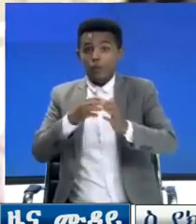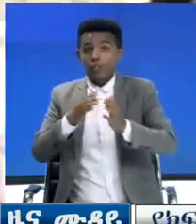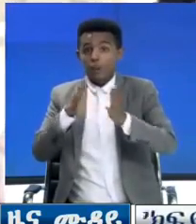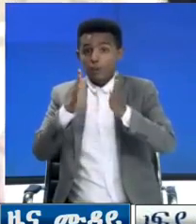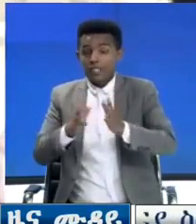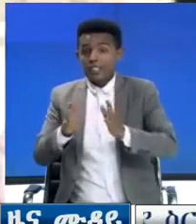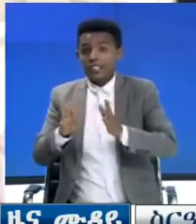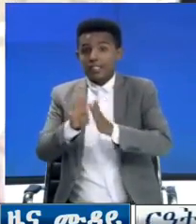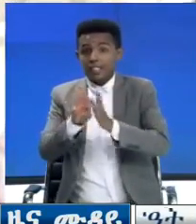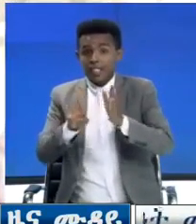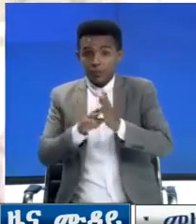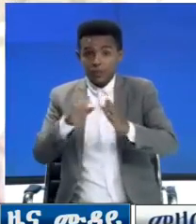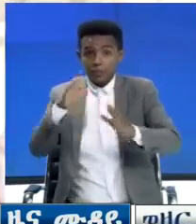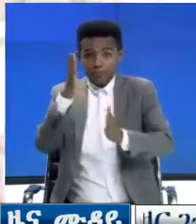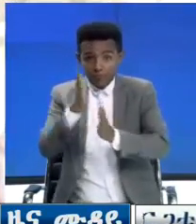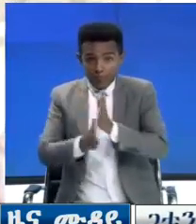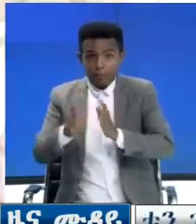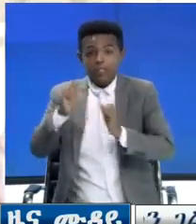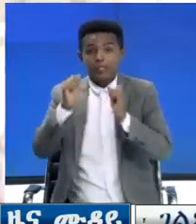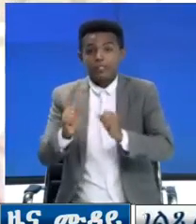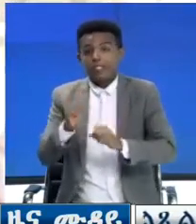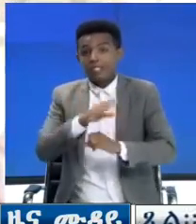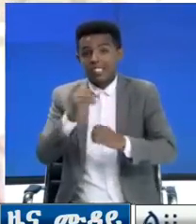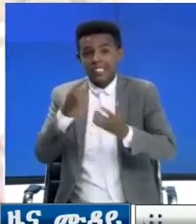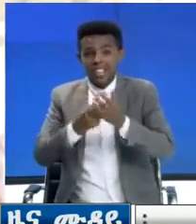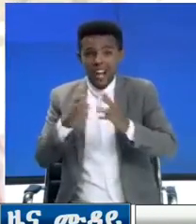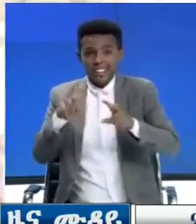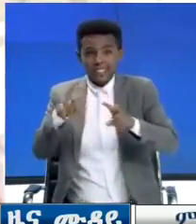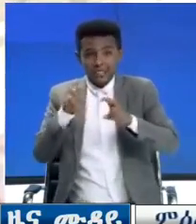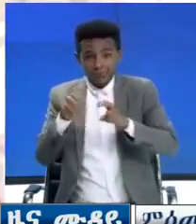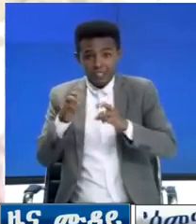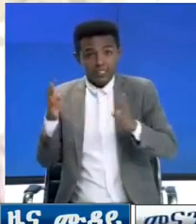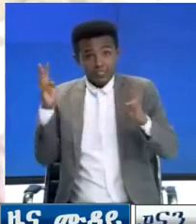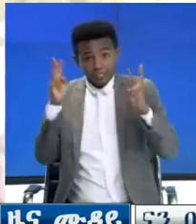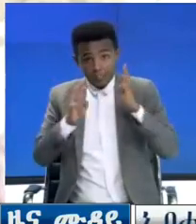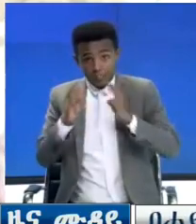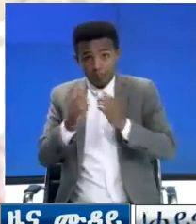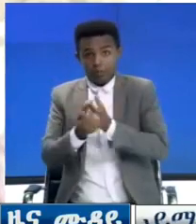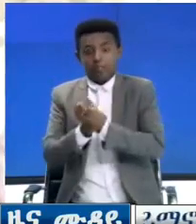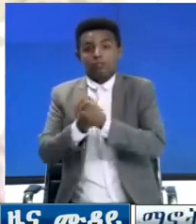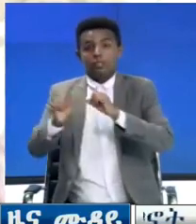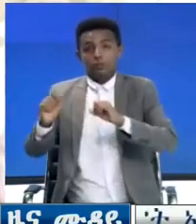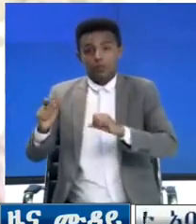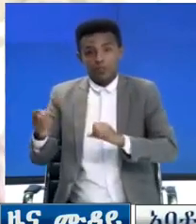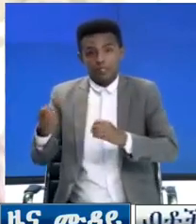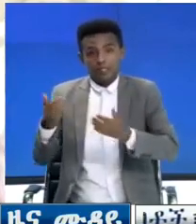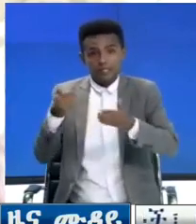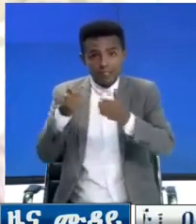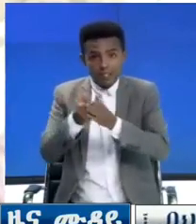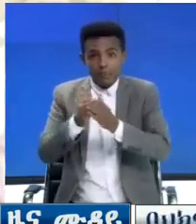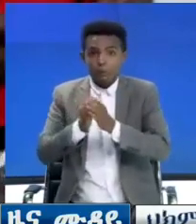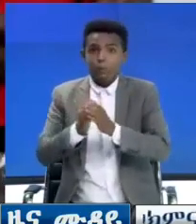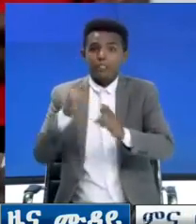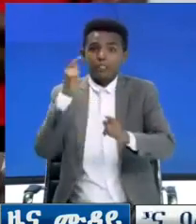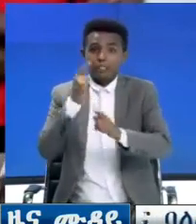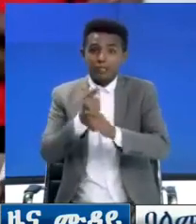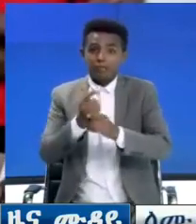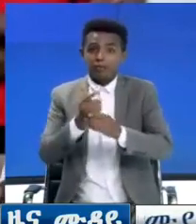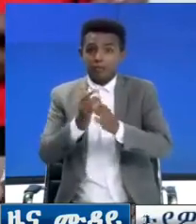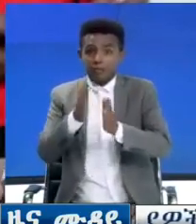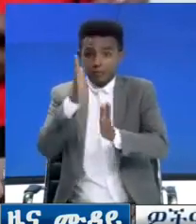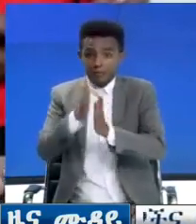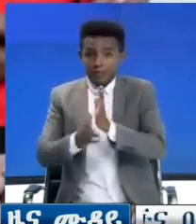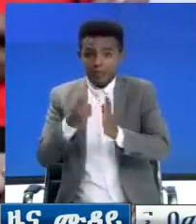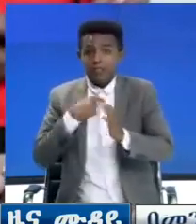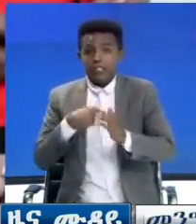መከወን እንደሚችልና ይህ አስከፊ ወረርሽኝ እስኪያልፍ ድረስ በእምነቱ አባቶች የሚሰጡ ተግባራትንም በአግባቡ እንዲፈጽምም ጠይቀዋል። እባካችሁ